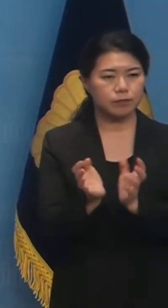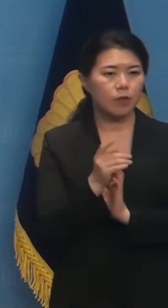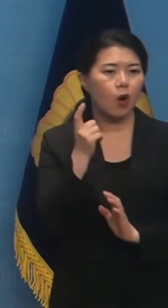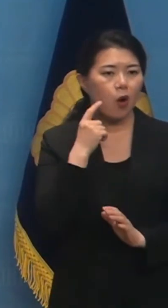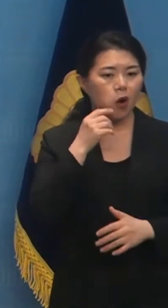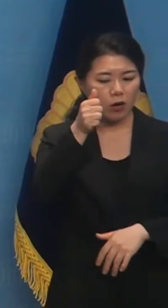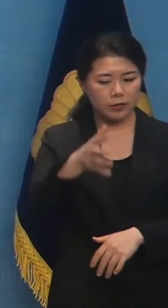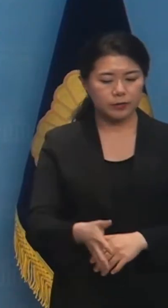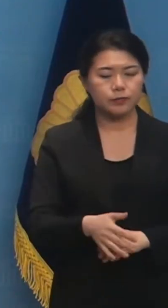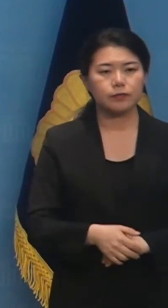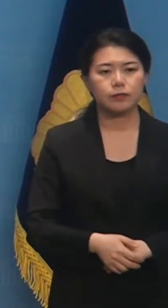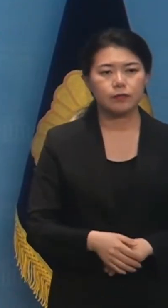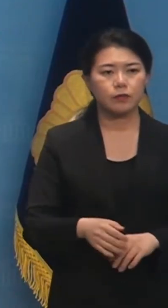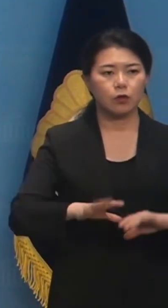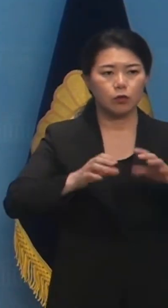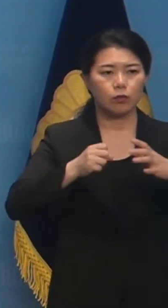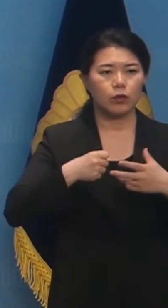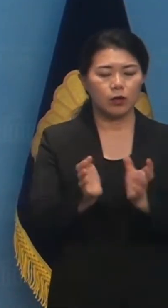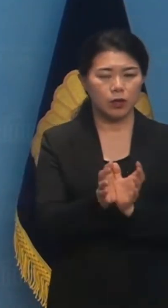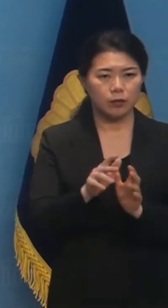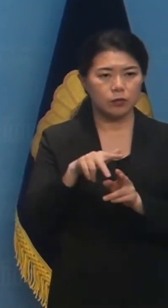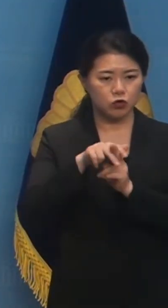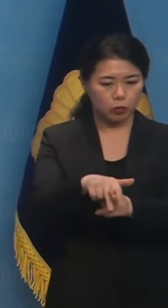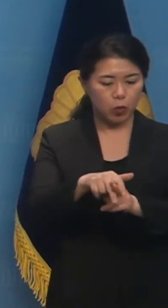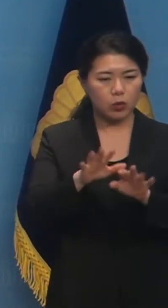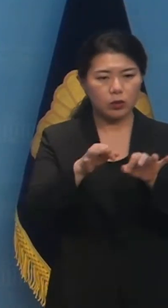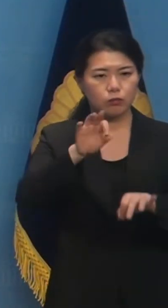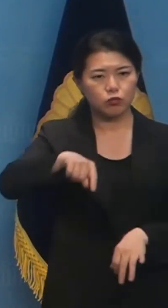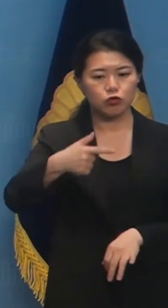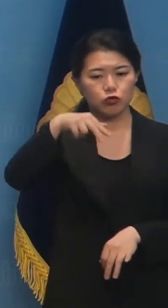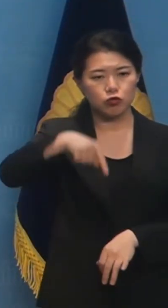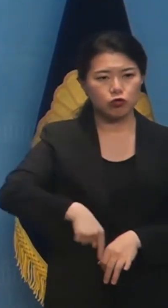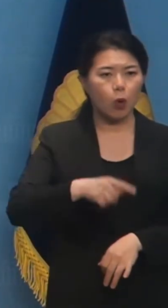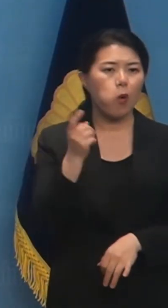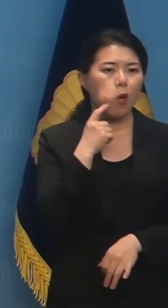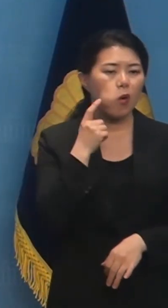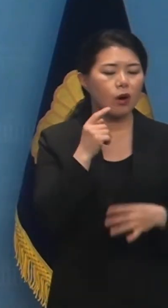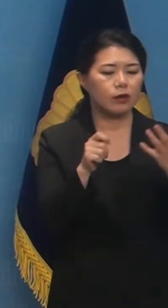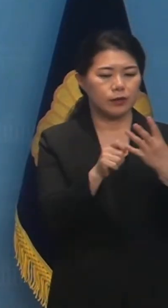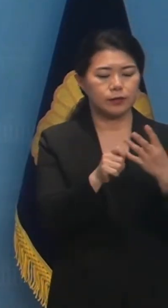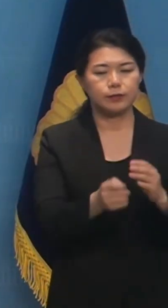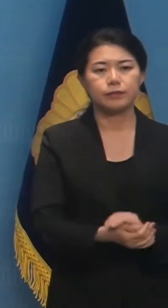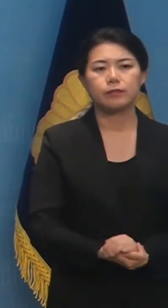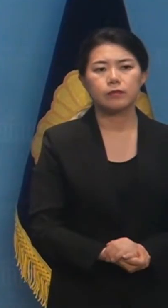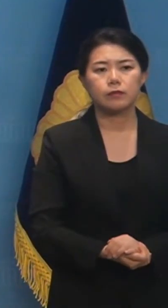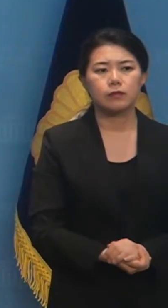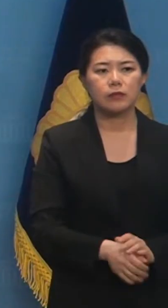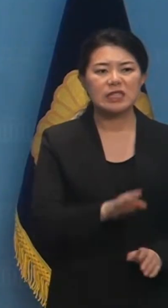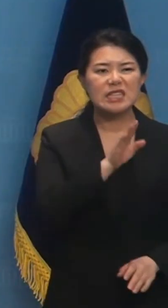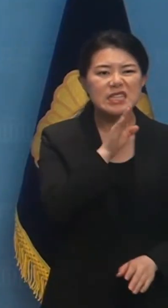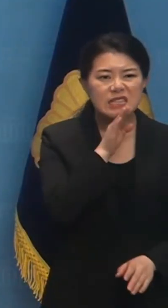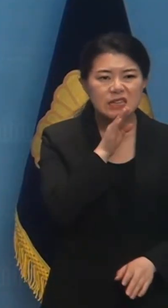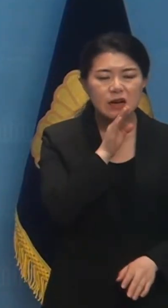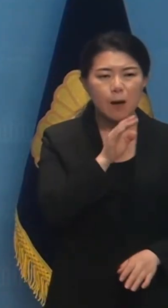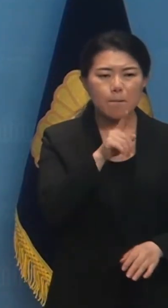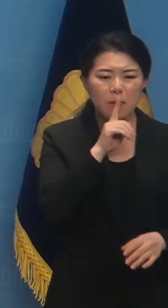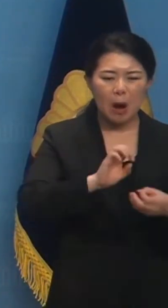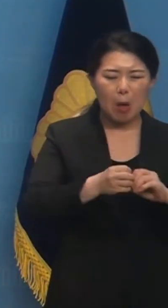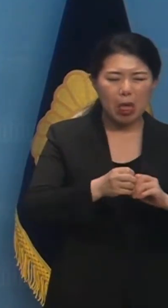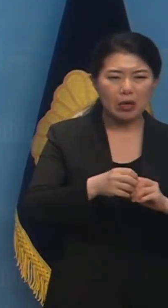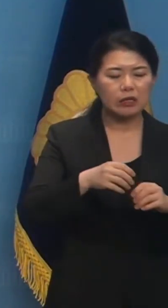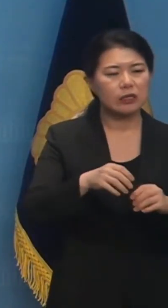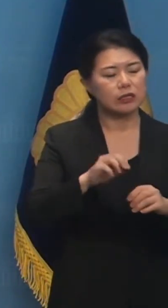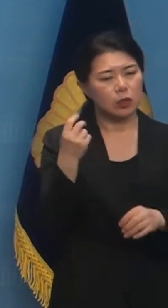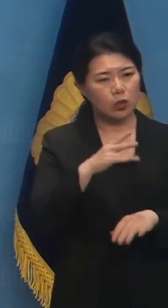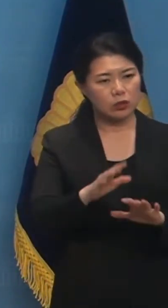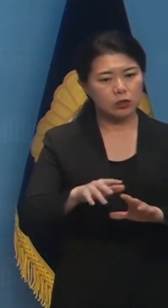거짓말 시리즈입니다. 국민의힘 대선주자 김문수 후보의 거짓말 시리즈 네 번째입니다. 진짜 망원집에 이어 김문수